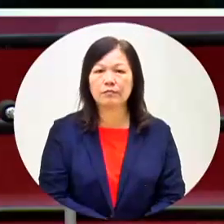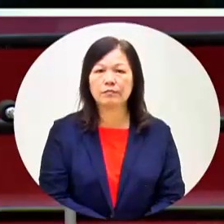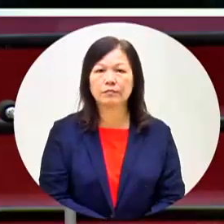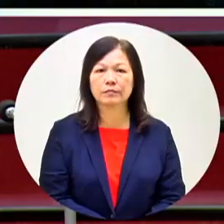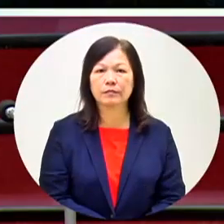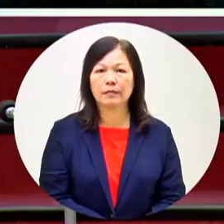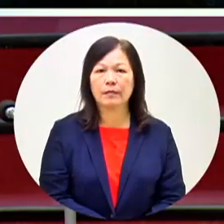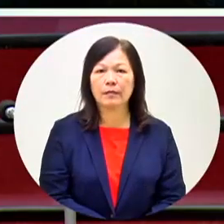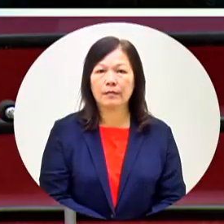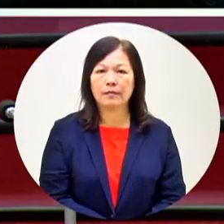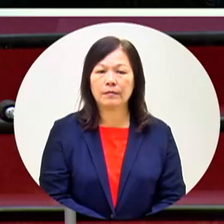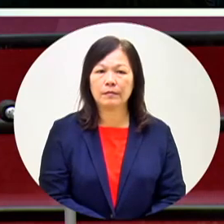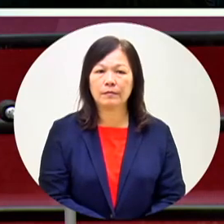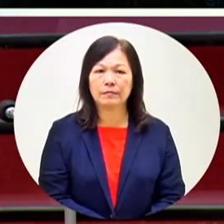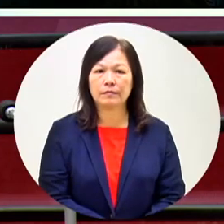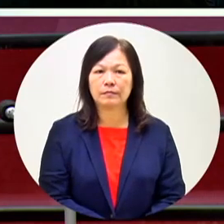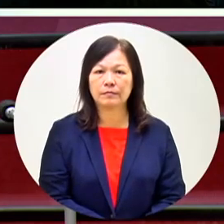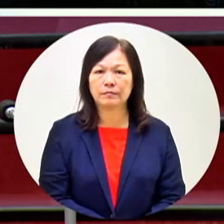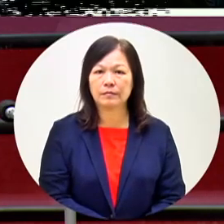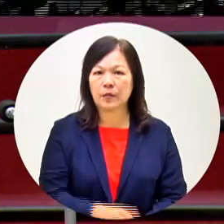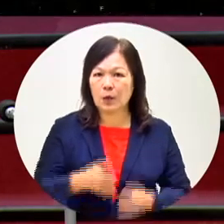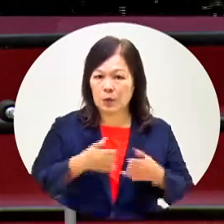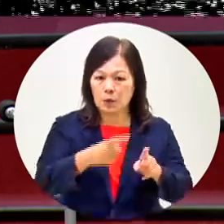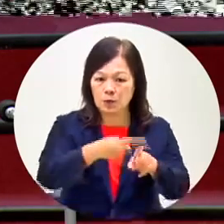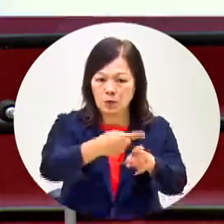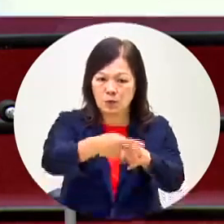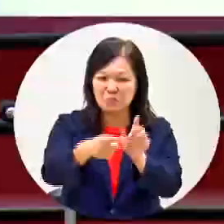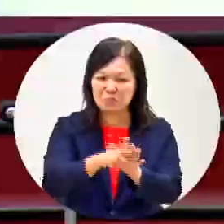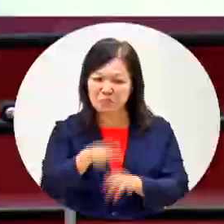在路口站岗，来再来。